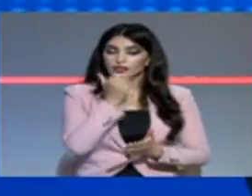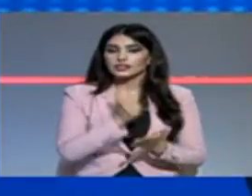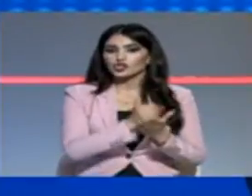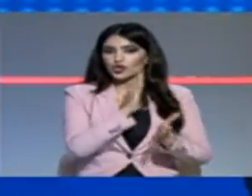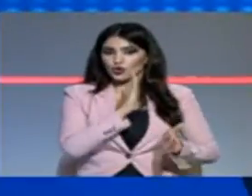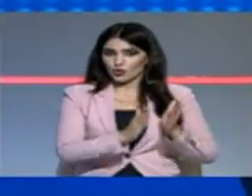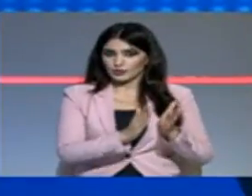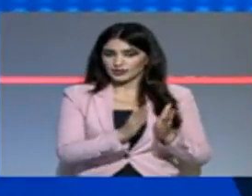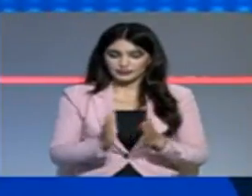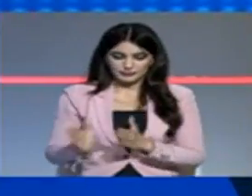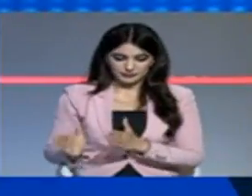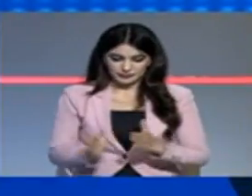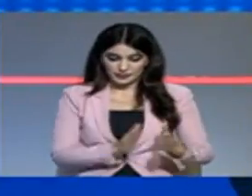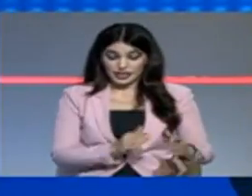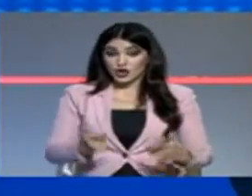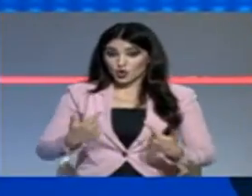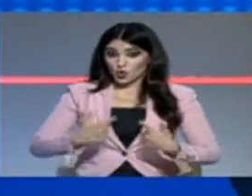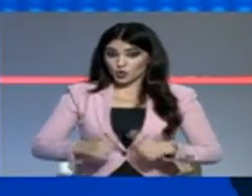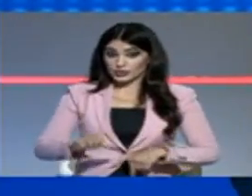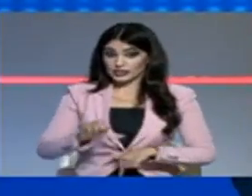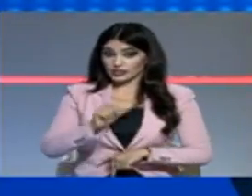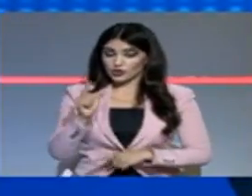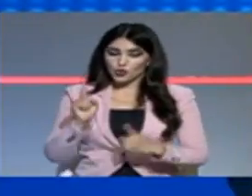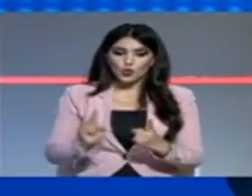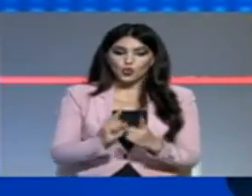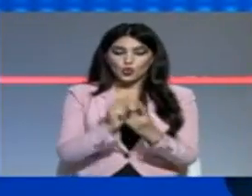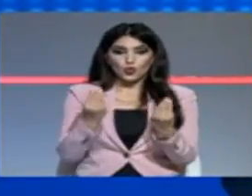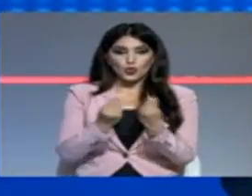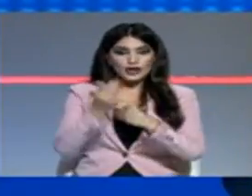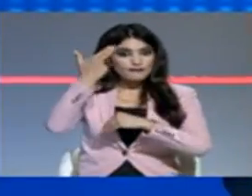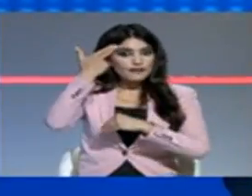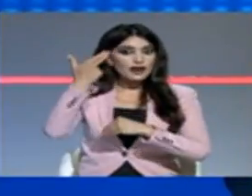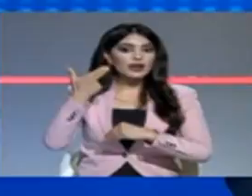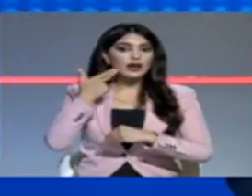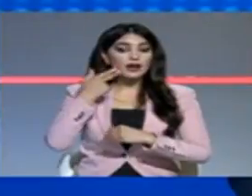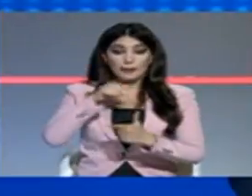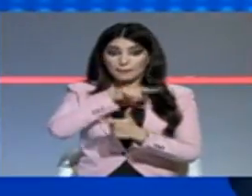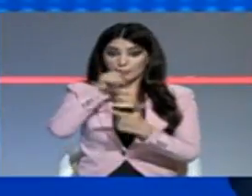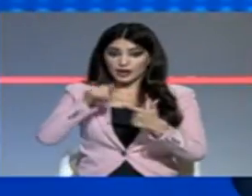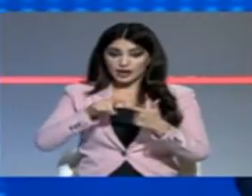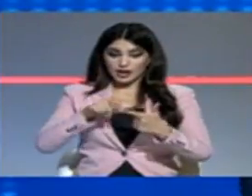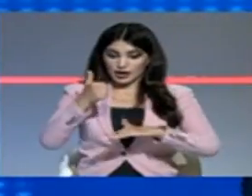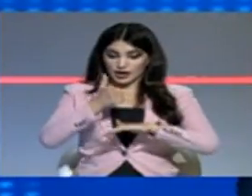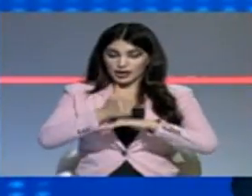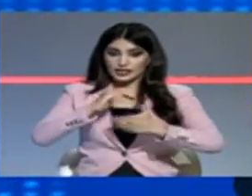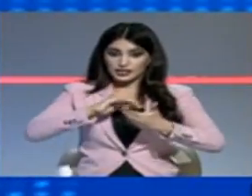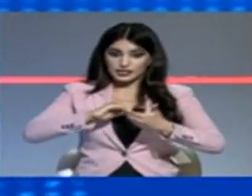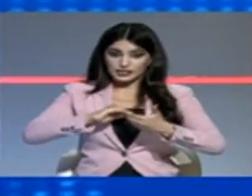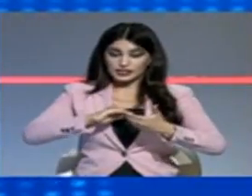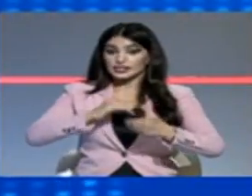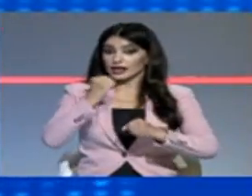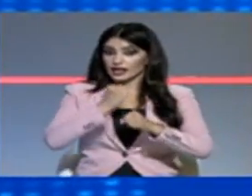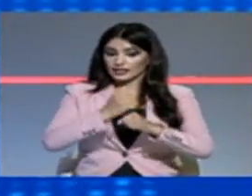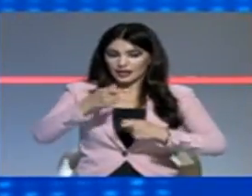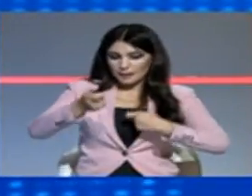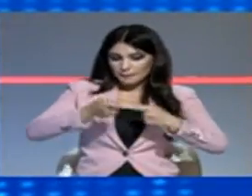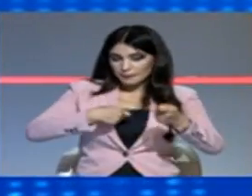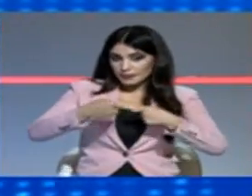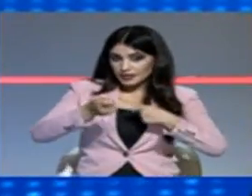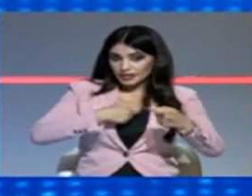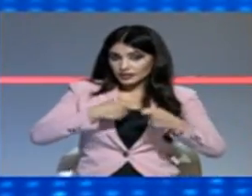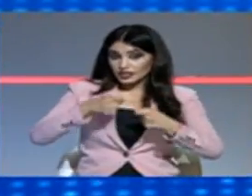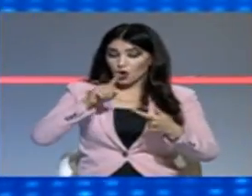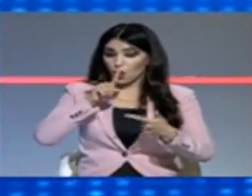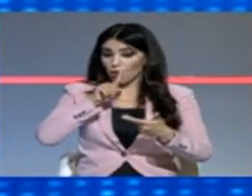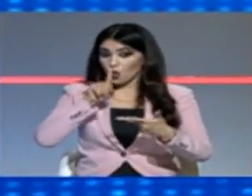التقى رئيس الحكومه شامل ميشي بقصر الحكومه بالقصبه كلا من رئيس الاتحاد التونسي للصناعه والتجاره والصناعات التقليديه سمير